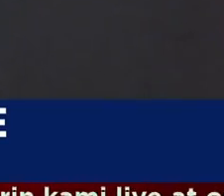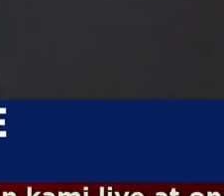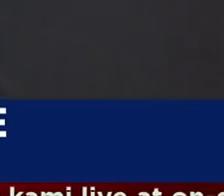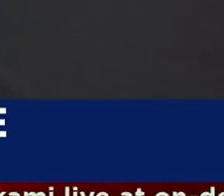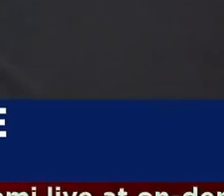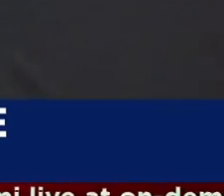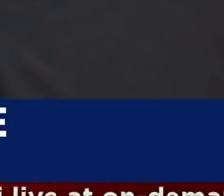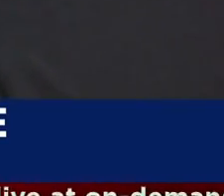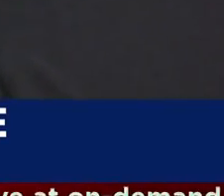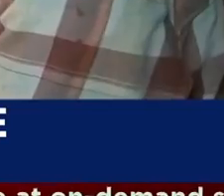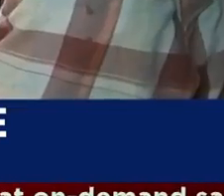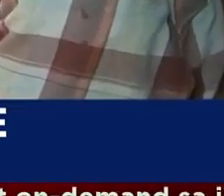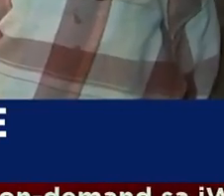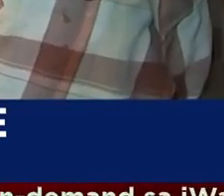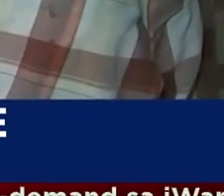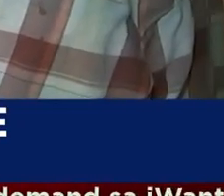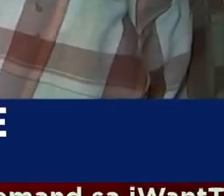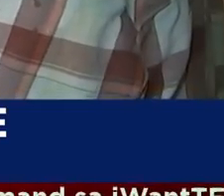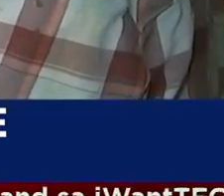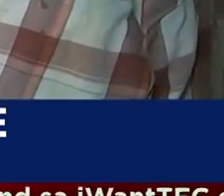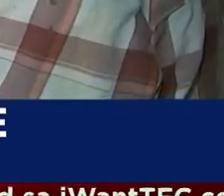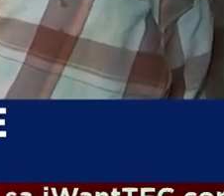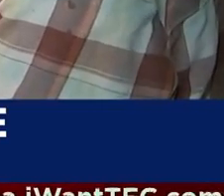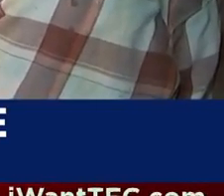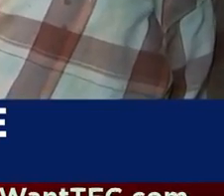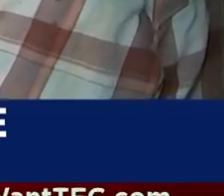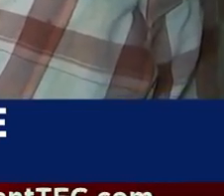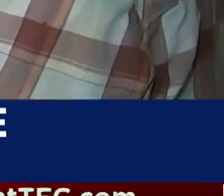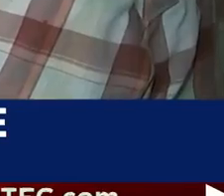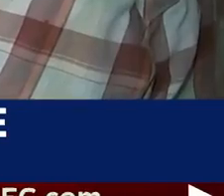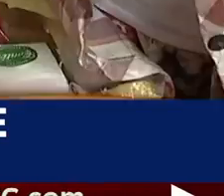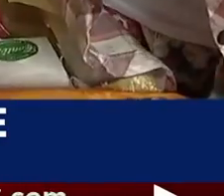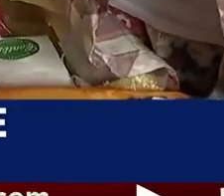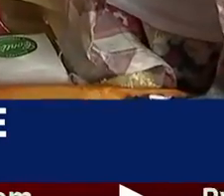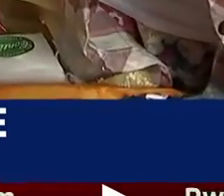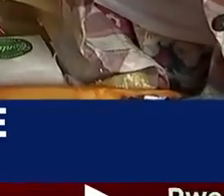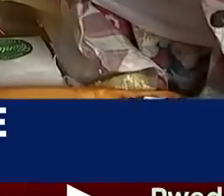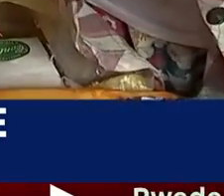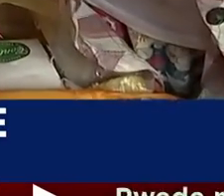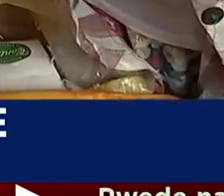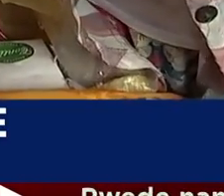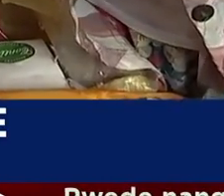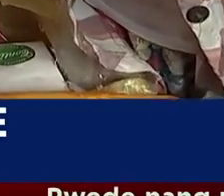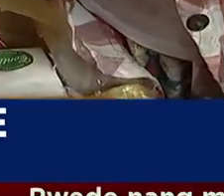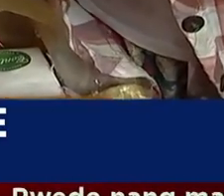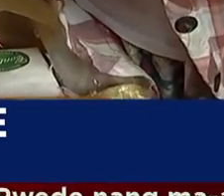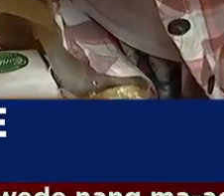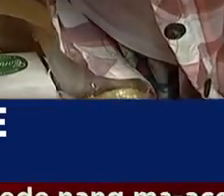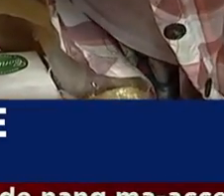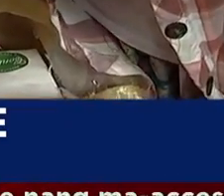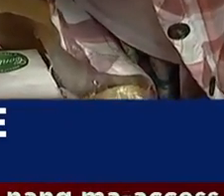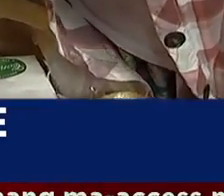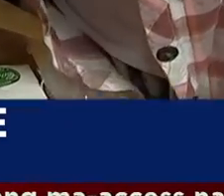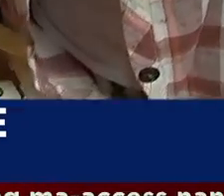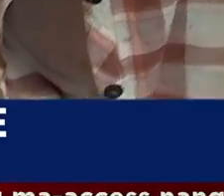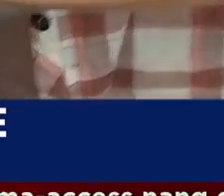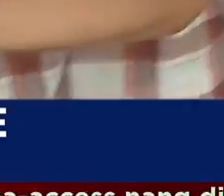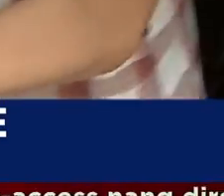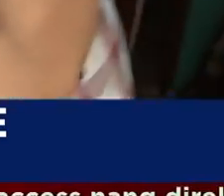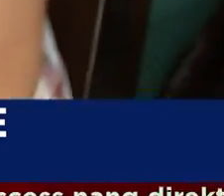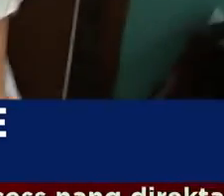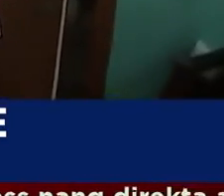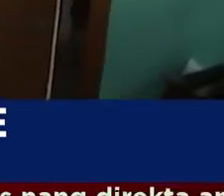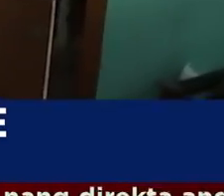lahat ng kasama sa bahay, mas lumiliit ang tsansa na tamaan ng sakit at makahawa ng iba.